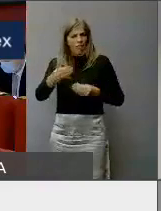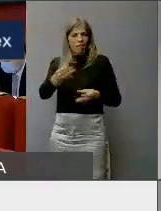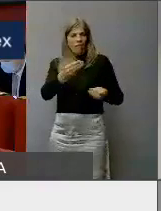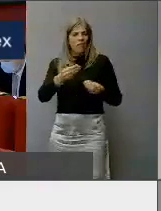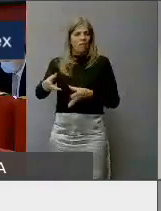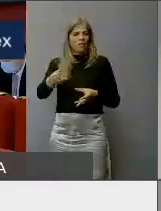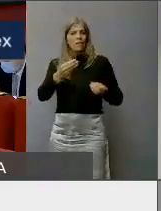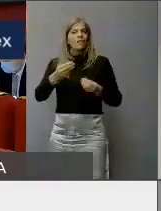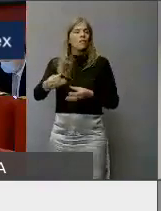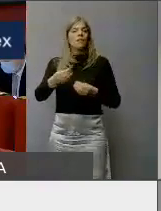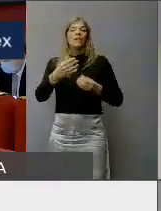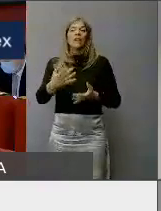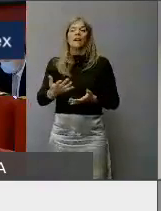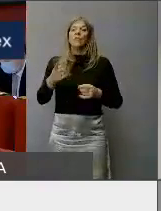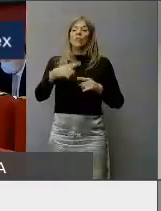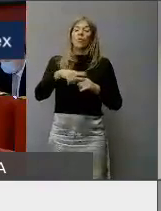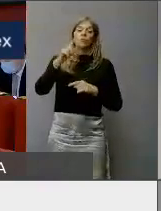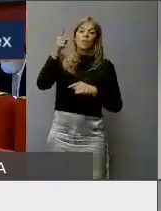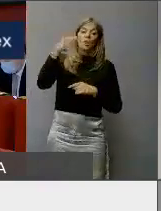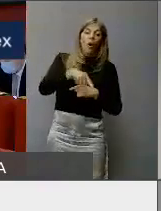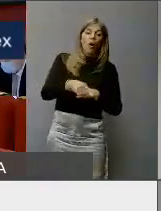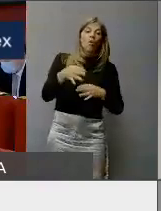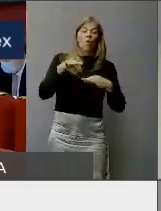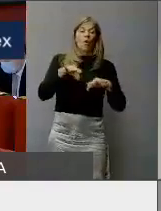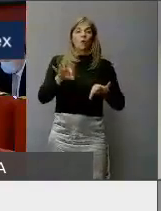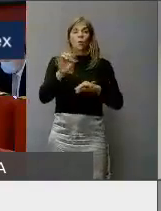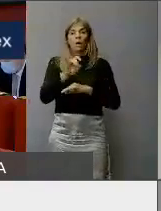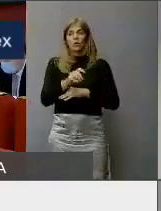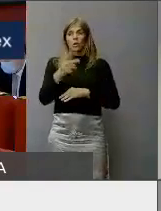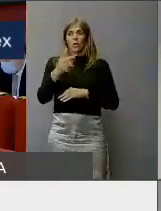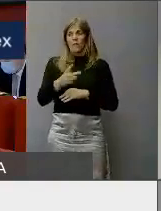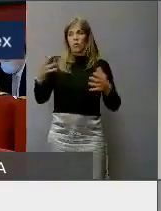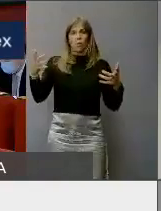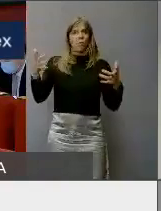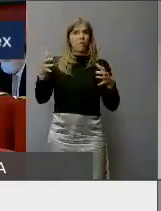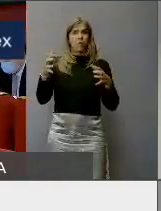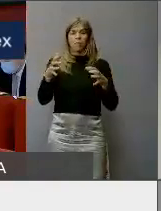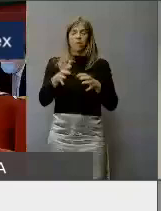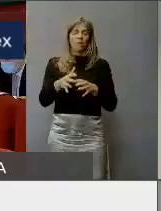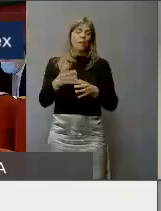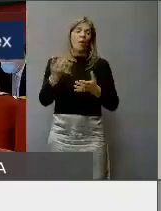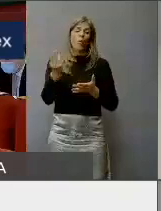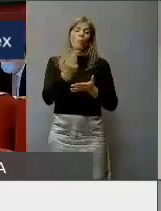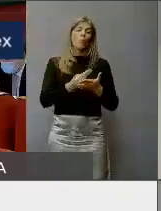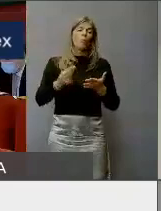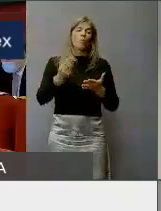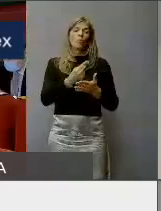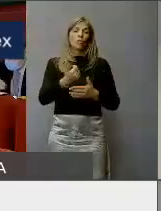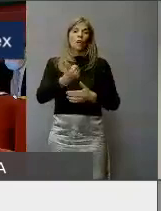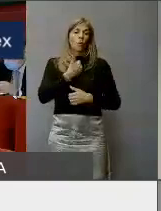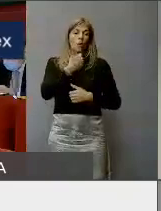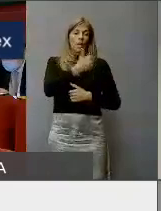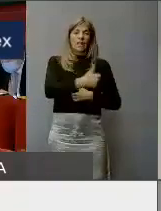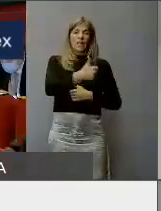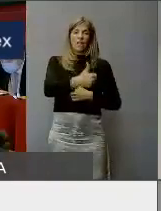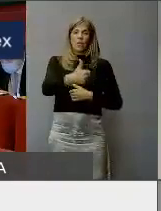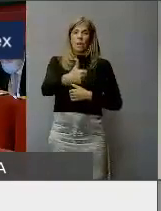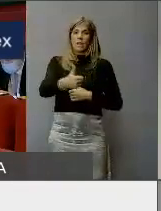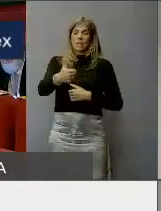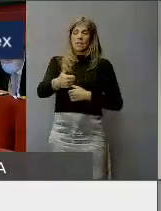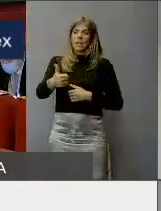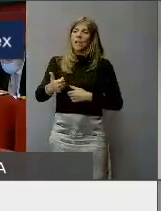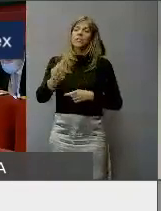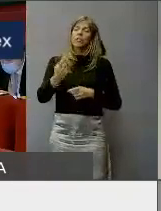presenti come un psicologo educatore perché davanti a un progetto individualizzato abbiano tutte le possibilità di aiutare